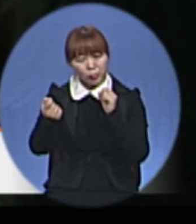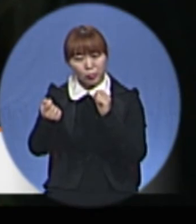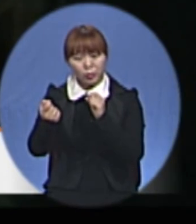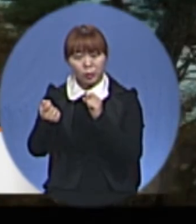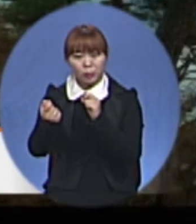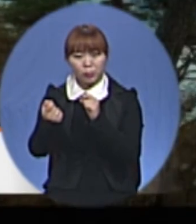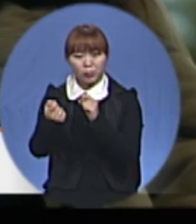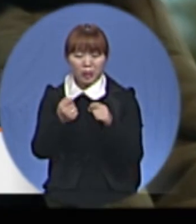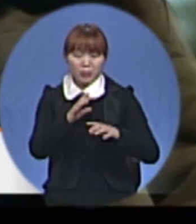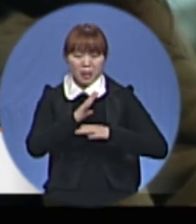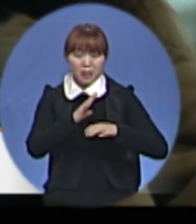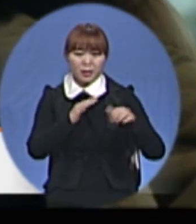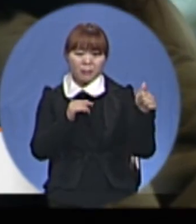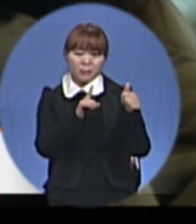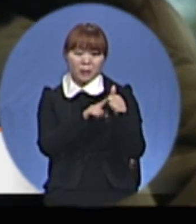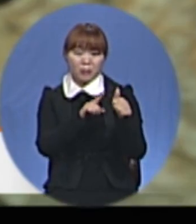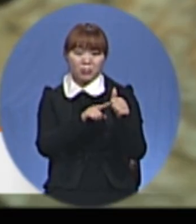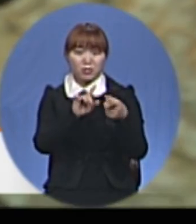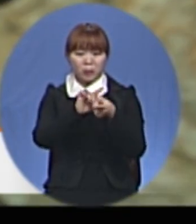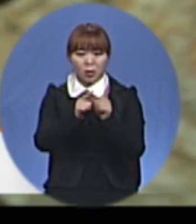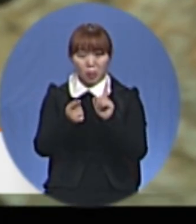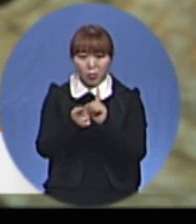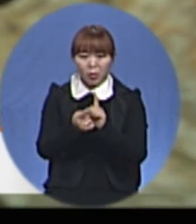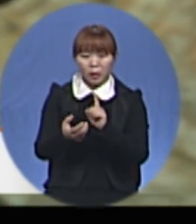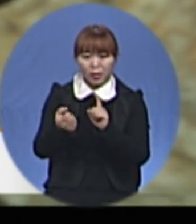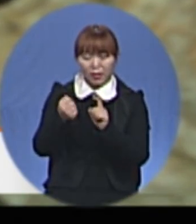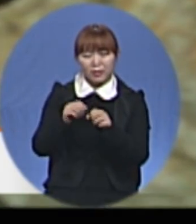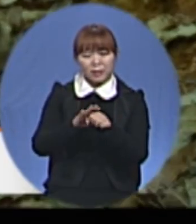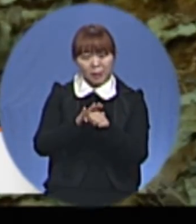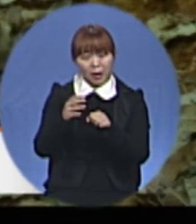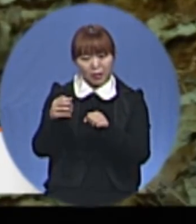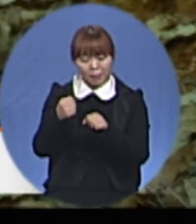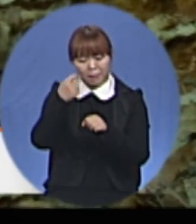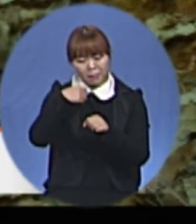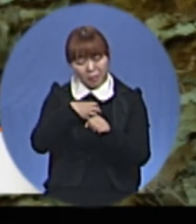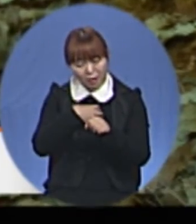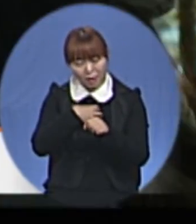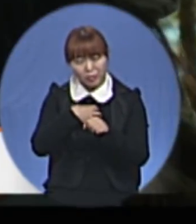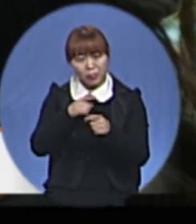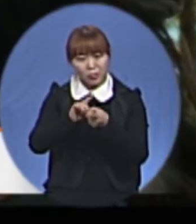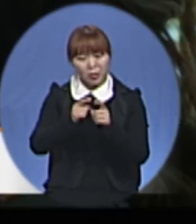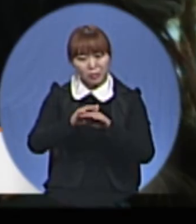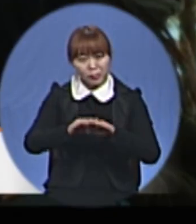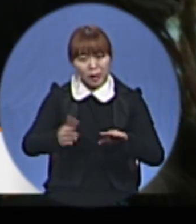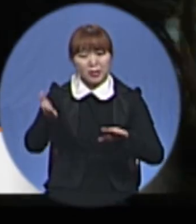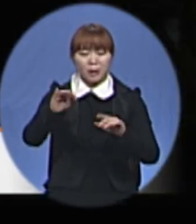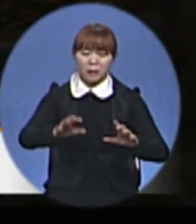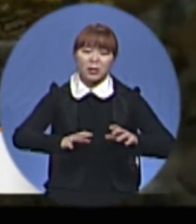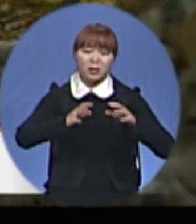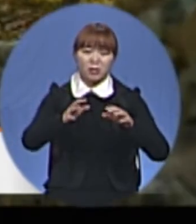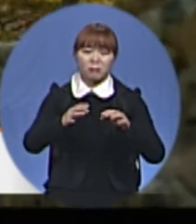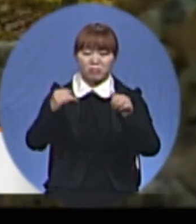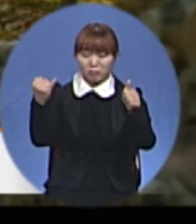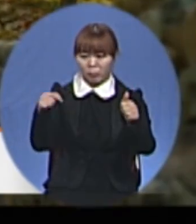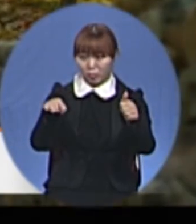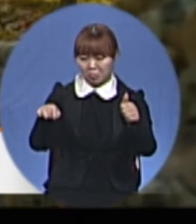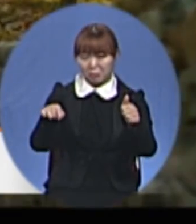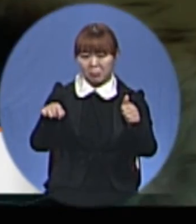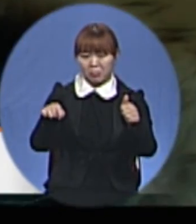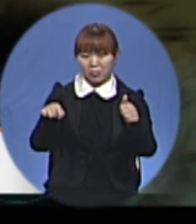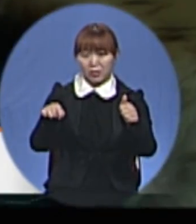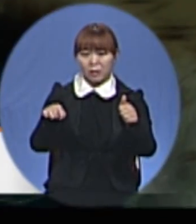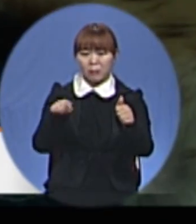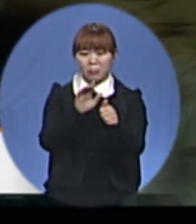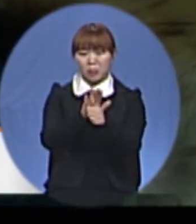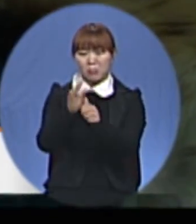다가가는 겁쟁이 소녀는 서로를 향한 연민으로 마음을 녹여가지만 세상은 두 아이들에게 머물